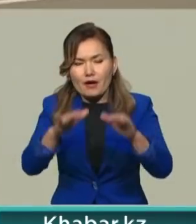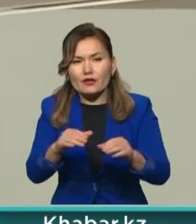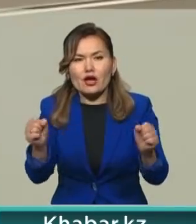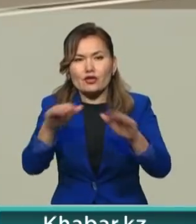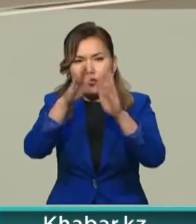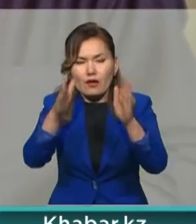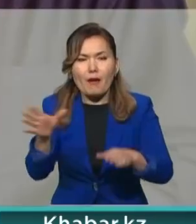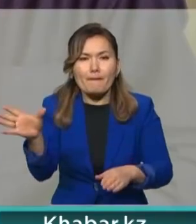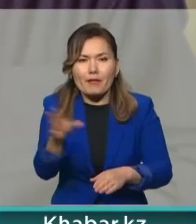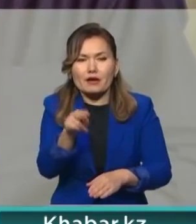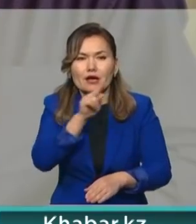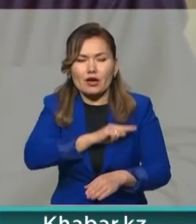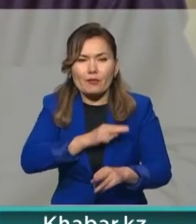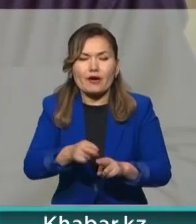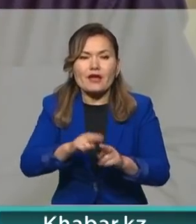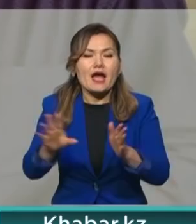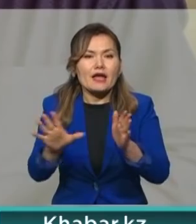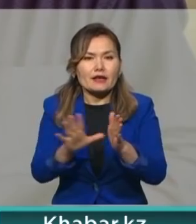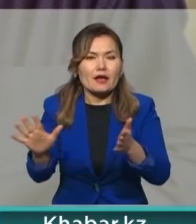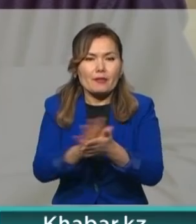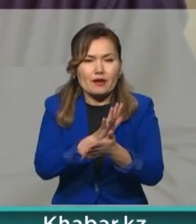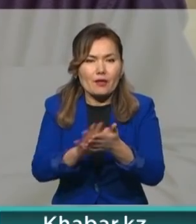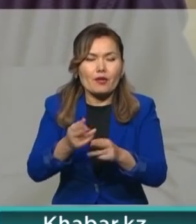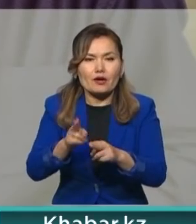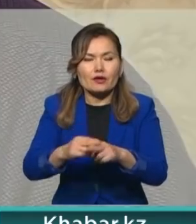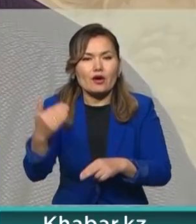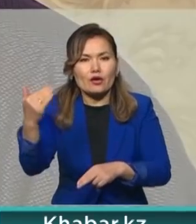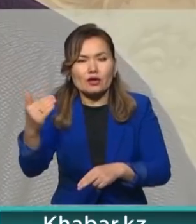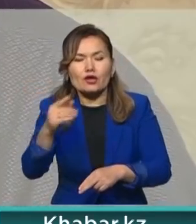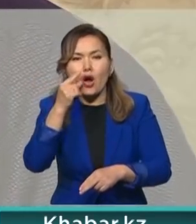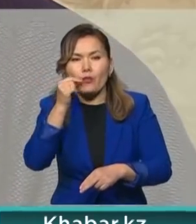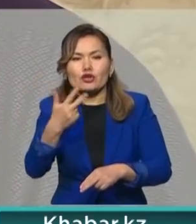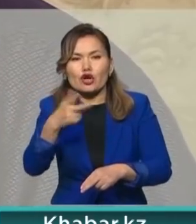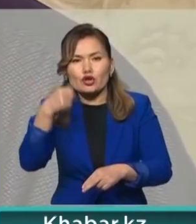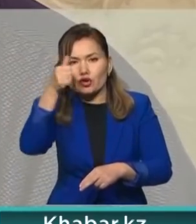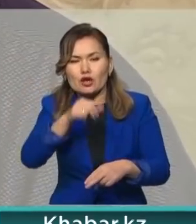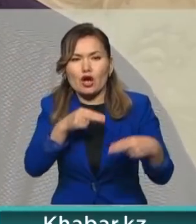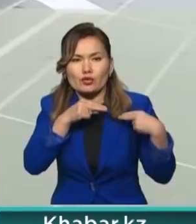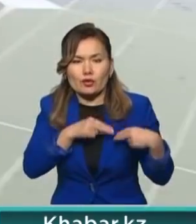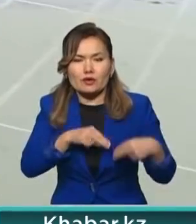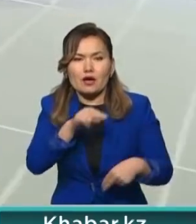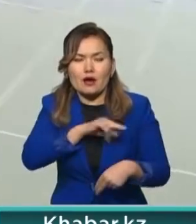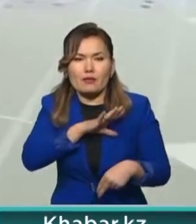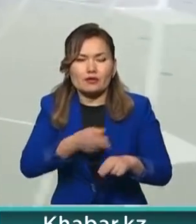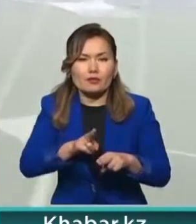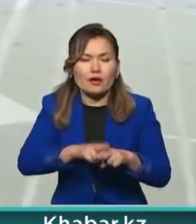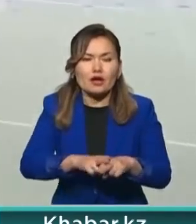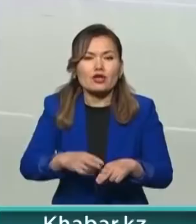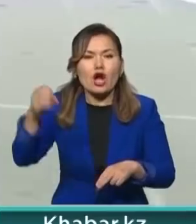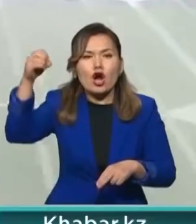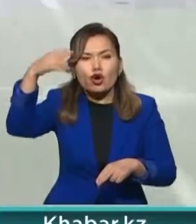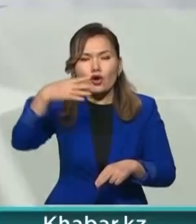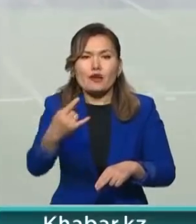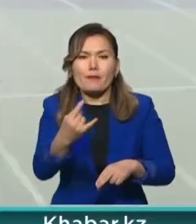барлығы қосылып тұр. Энергия тегін өйткені. Осы күнге жету үшін Ғаділжан Асанов 3 жылын жұмсаған. Себебі күн батареялары мен қосымша